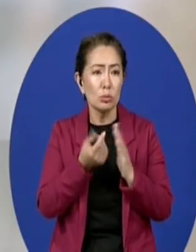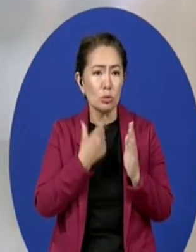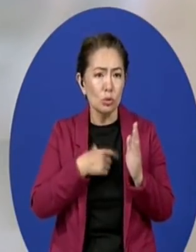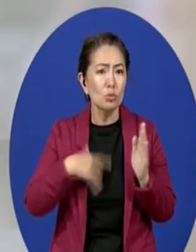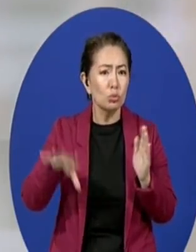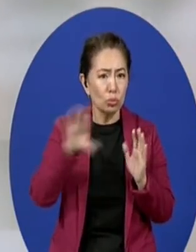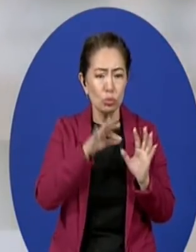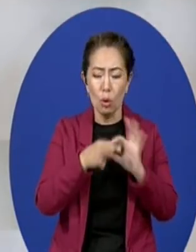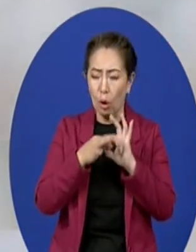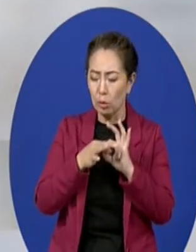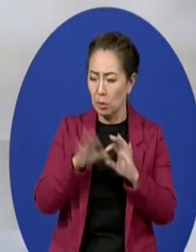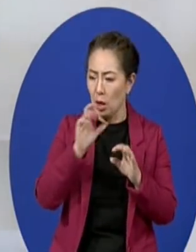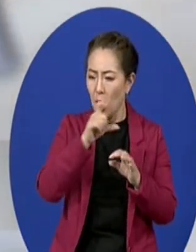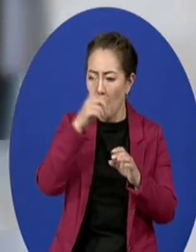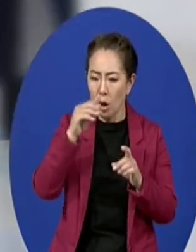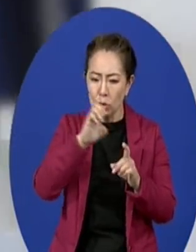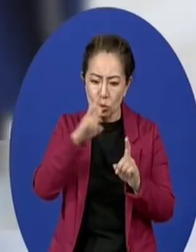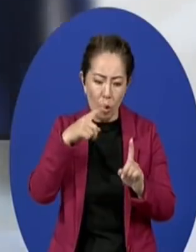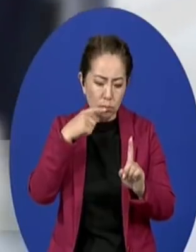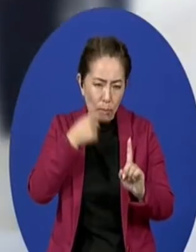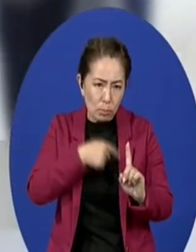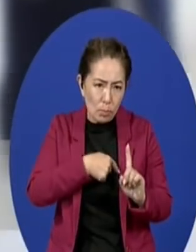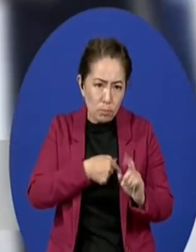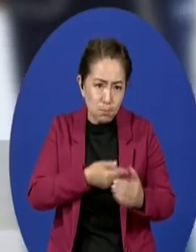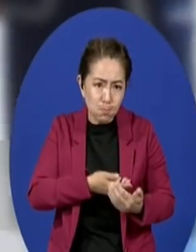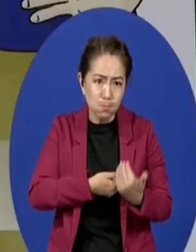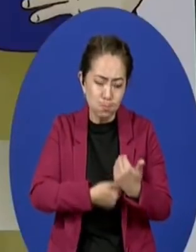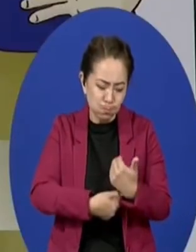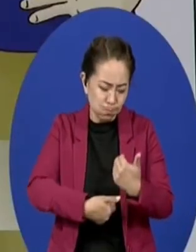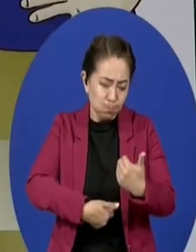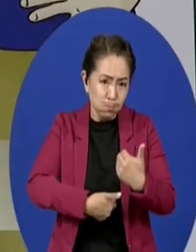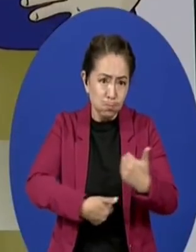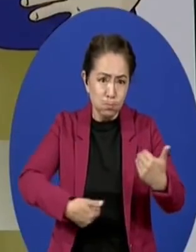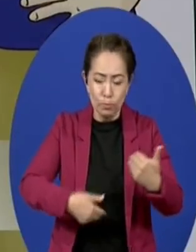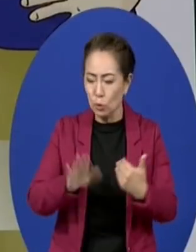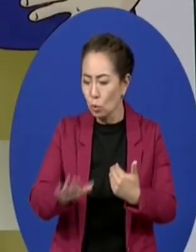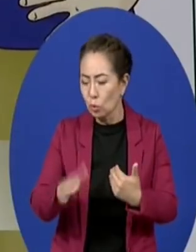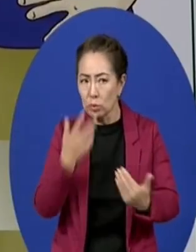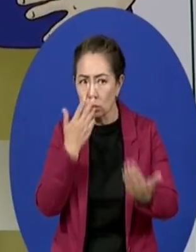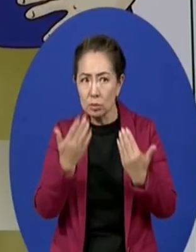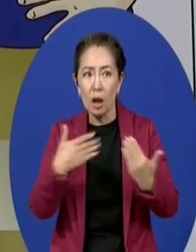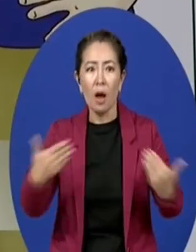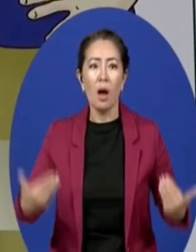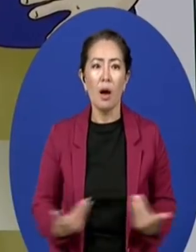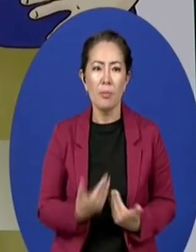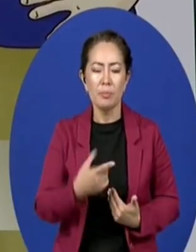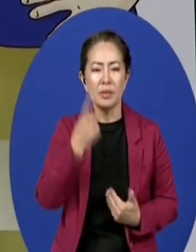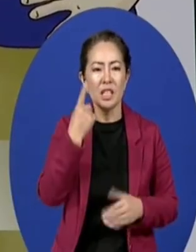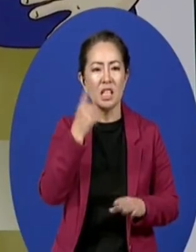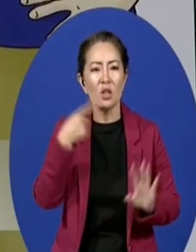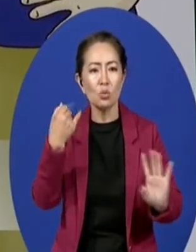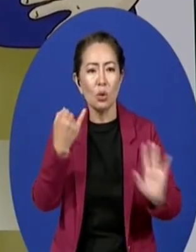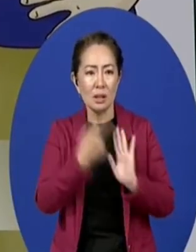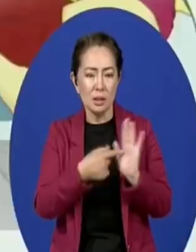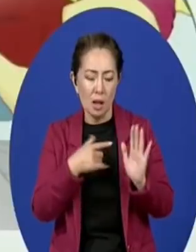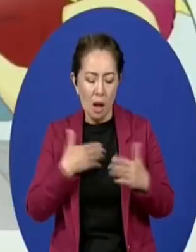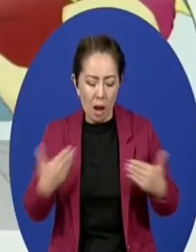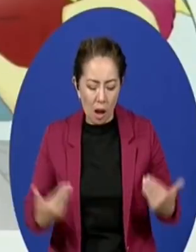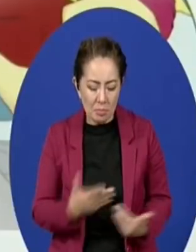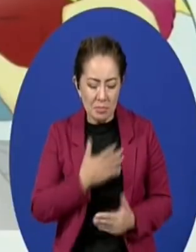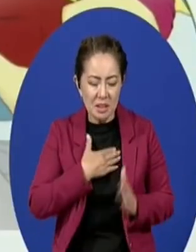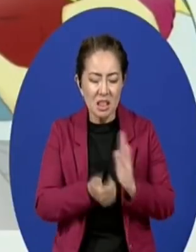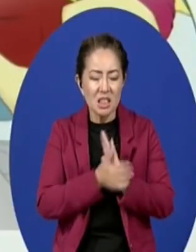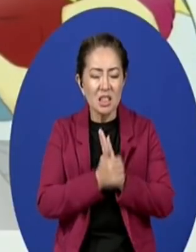үүнд хамаатай. Ихэнх зүгээр дагнан хооллосон хүүхэд ихэнх зүгээр хооллоогүй хүүхдээс амьдралын эхний 6 сард амьдрах чадвар